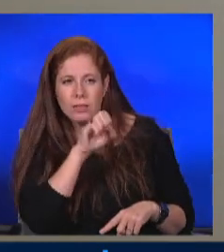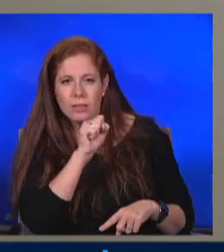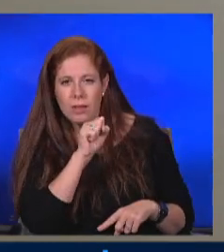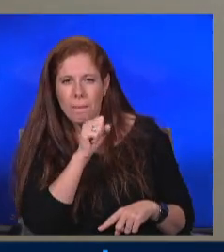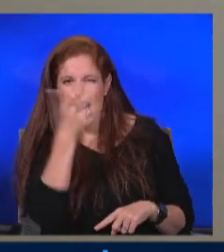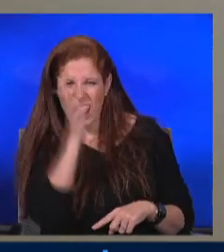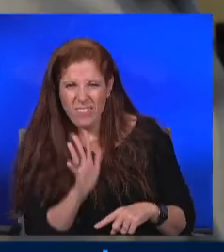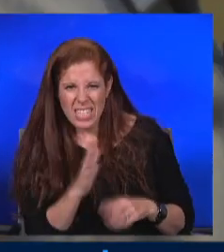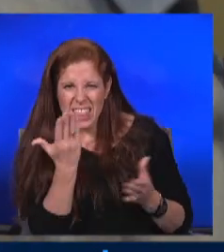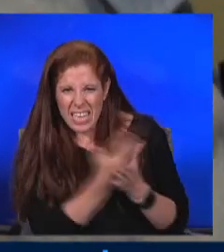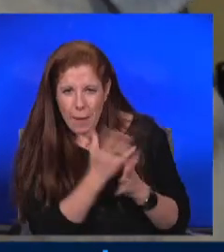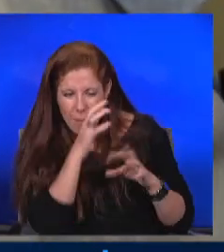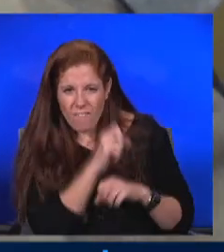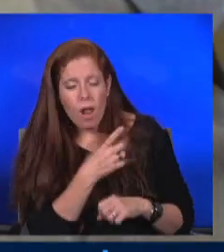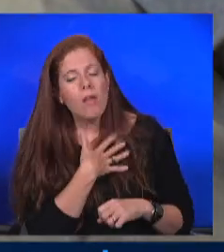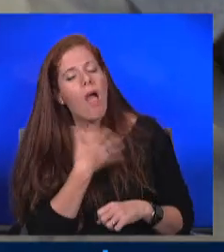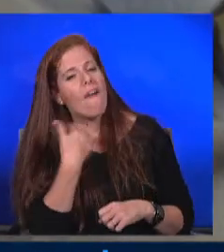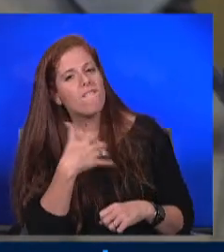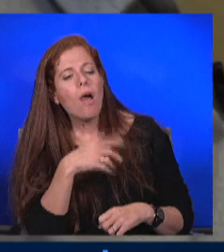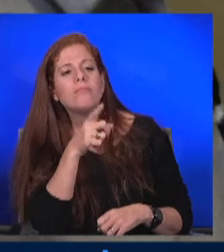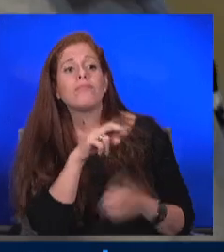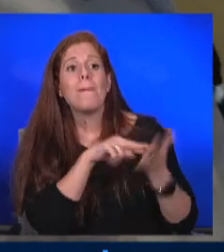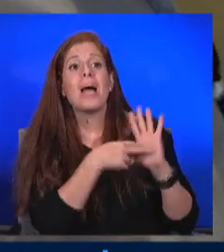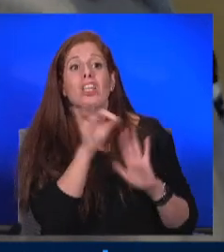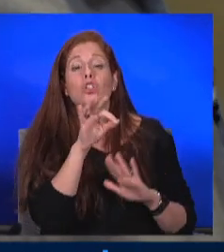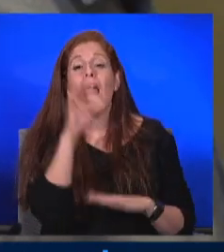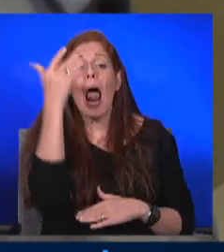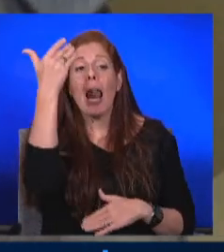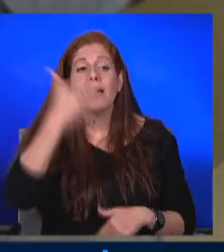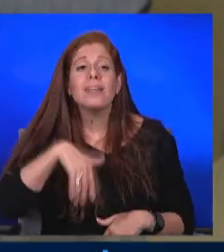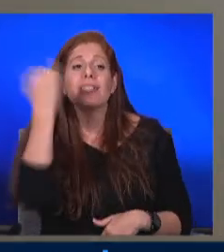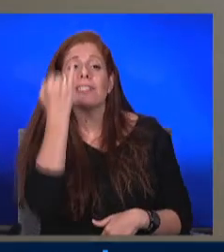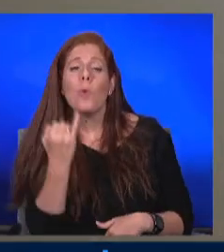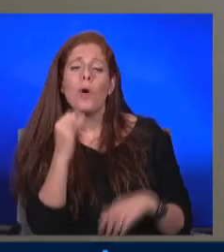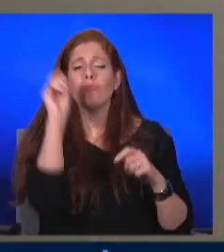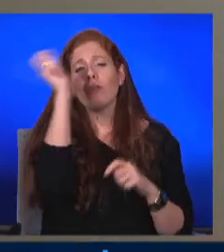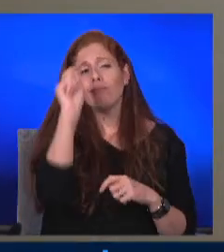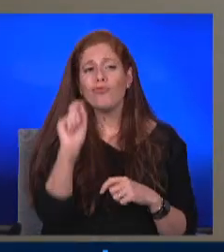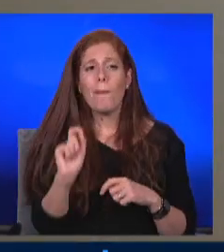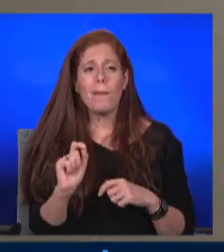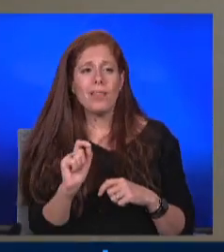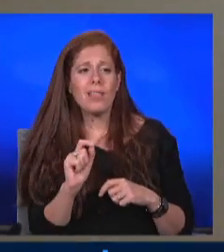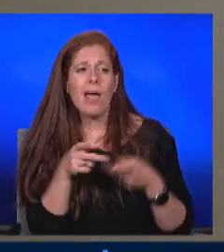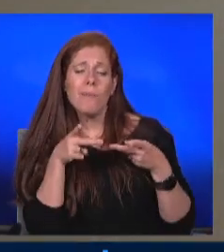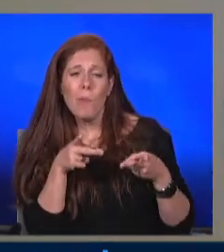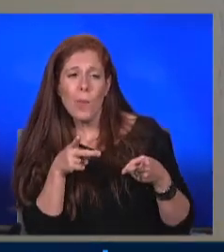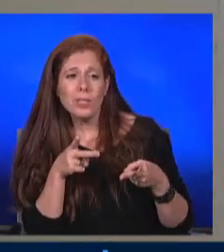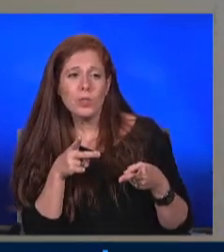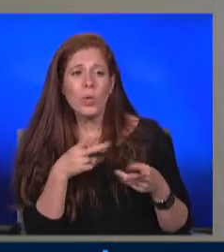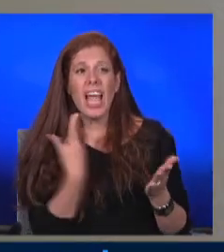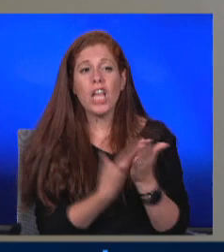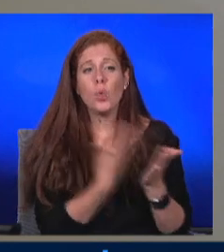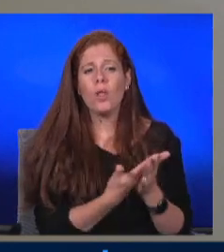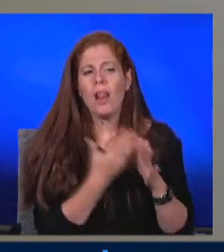באפלה. בחדר שלה על הקיר ציורים ששרביטה בחן הומוריסטי, עדות